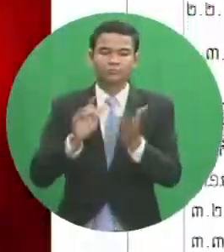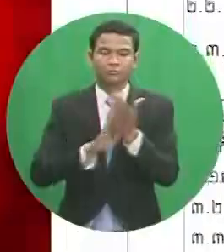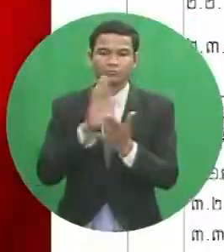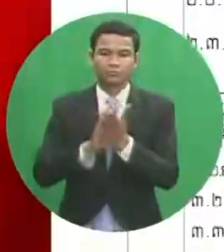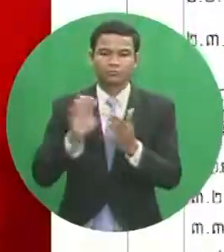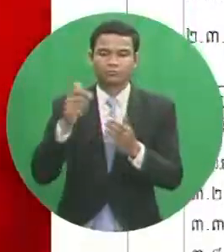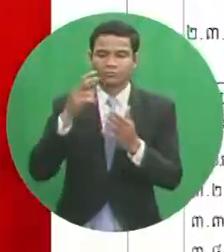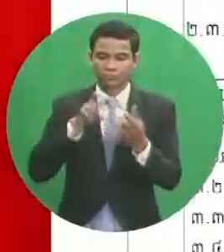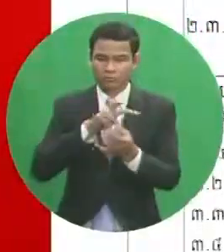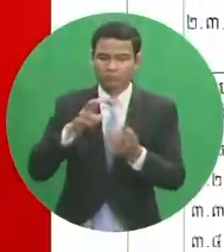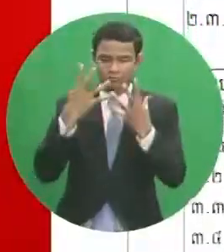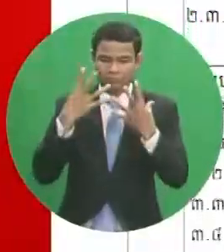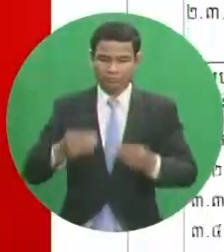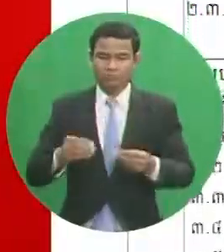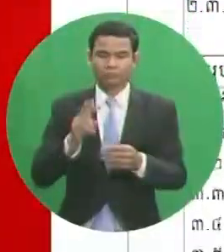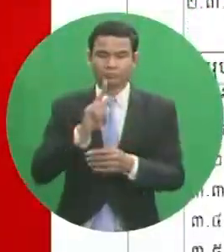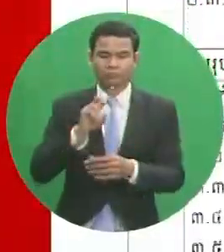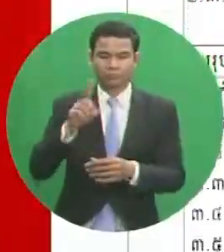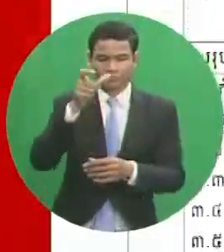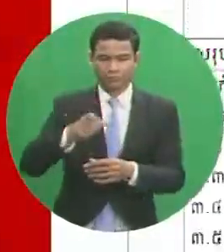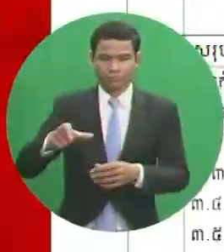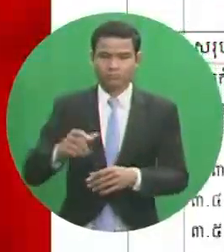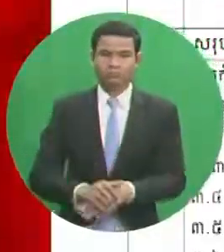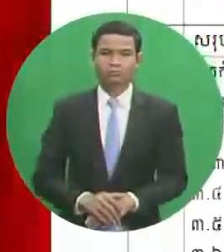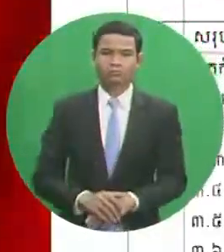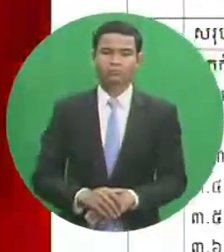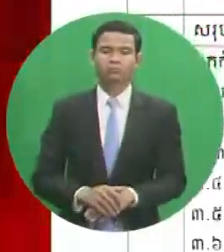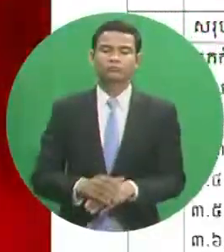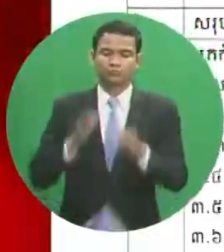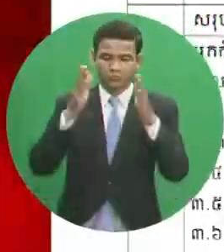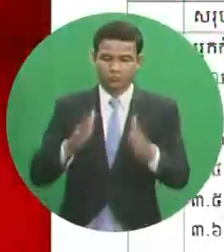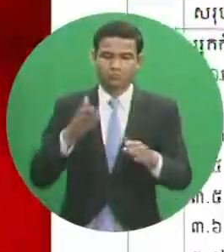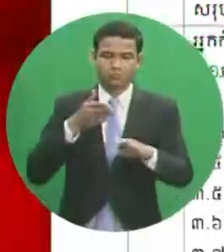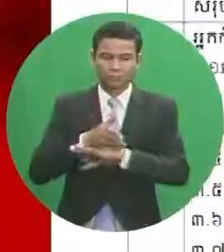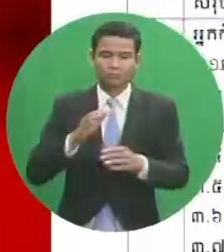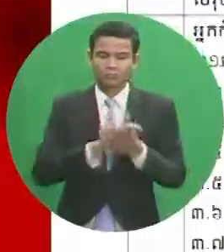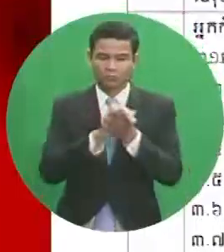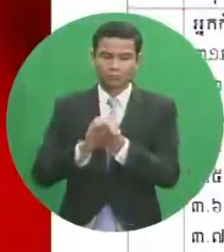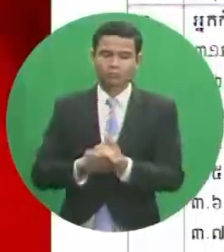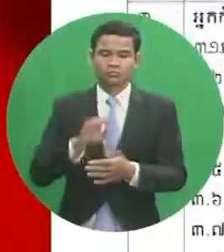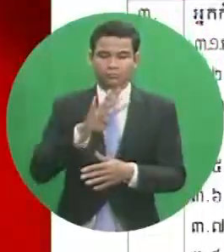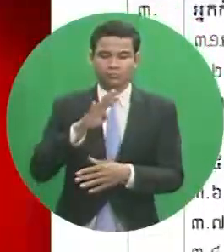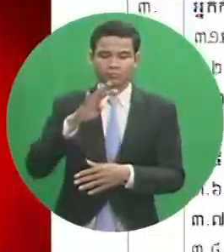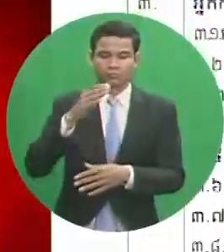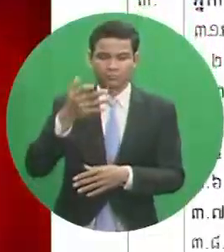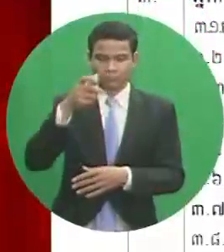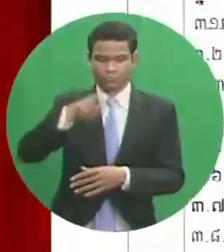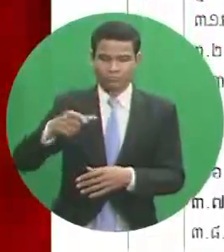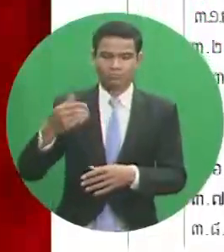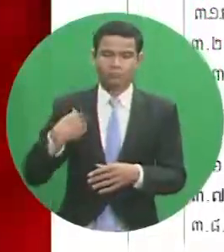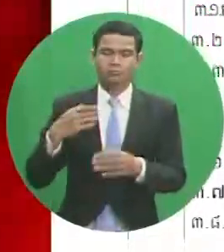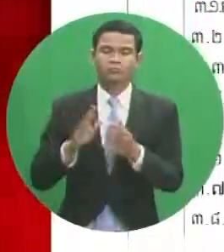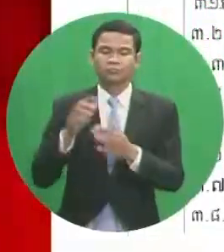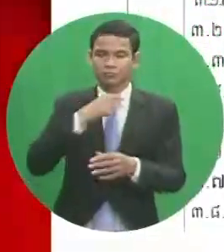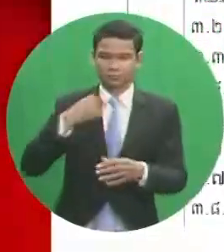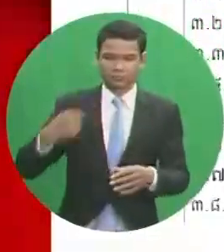នកជាសះស្បើយមានចំនួន21នាក់អ្នកជំងឺឆ្លងក្នុងសហគមន៍48នាក់នោះមានជនជាតិចិ